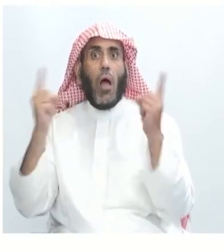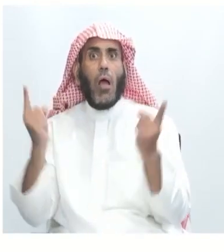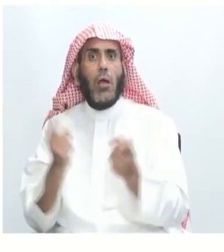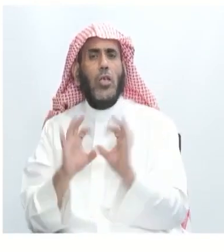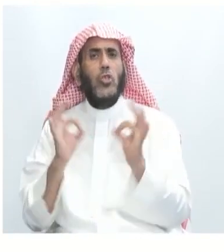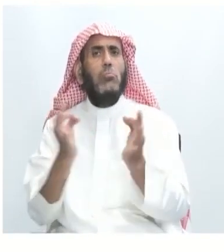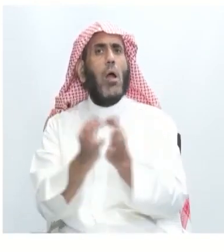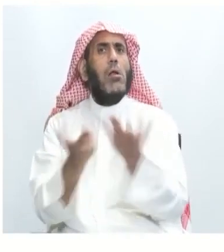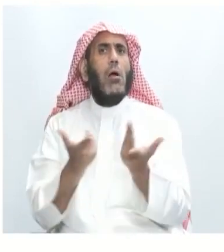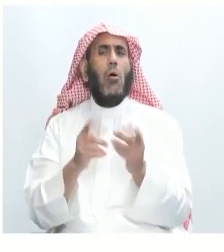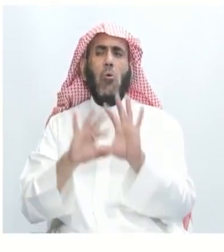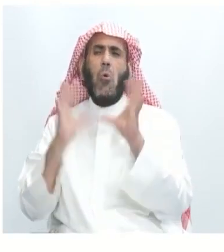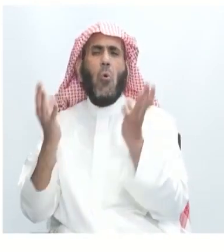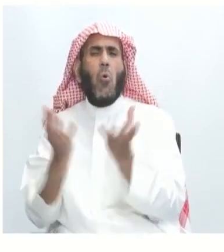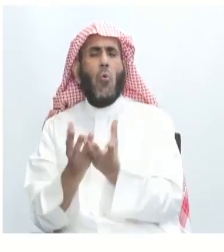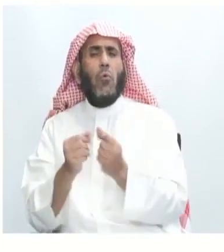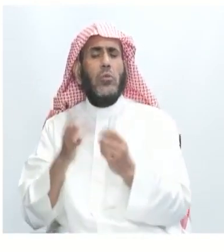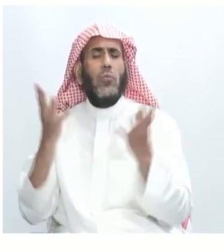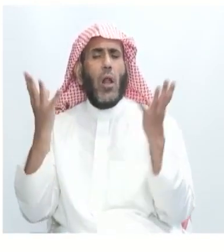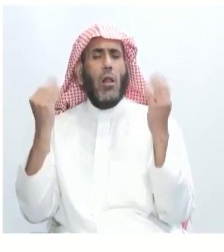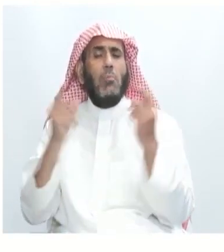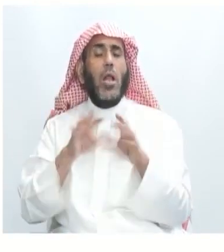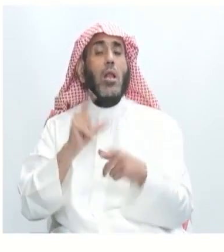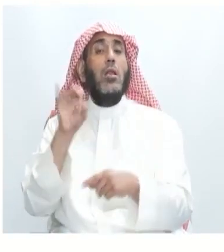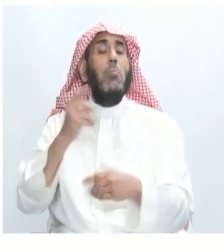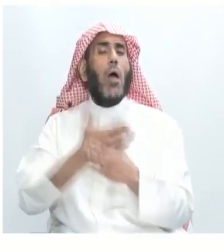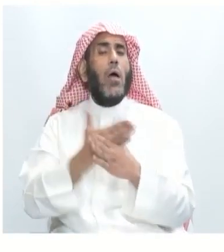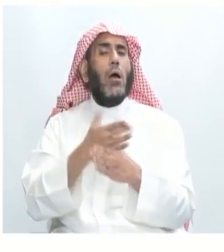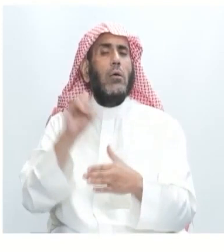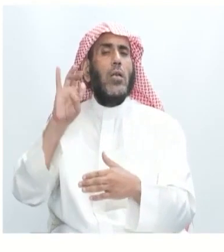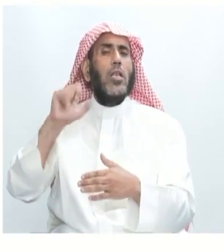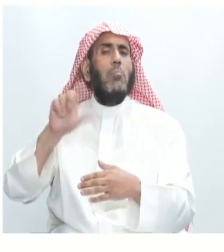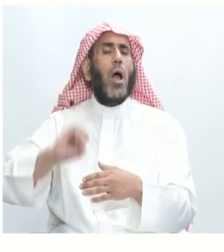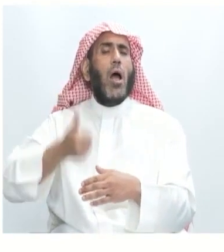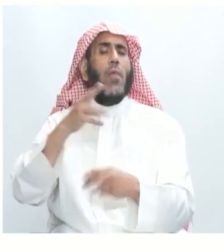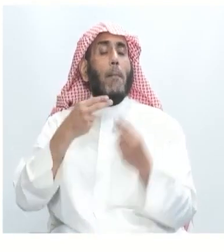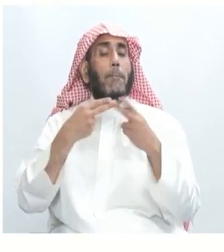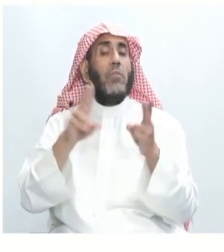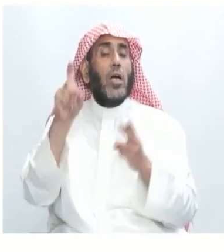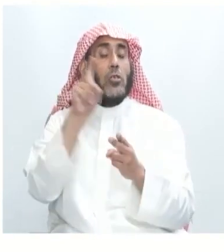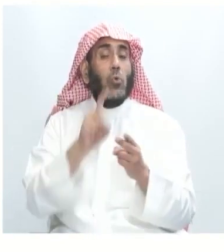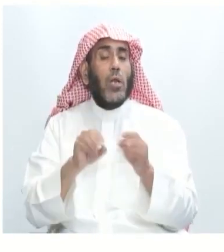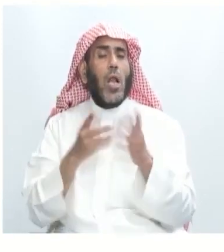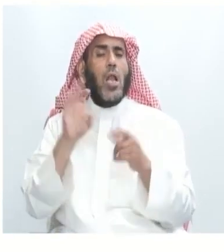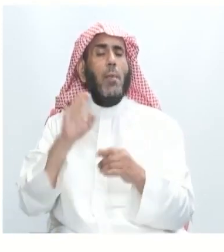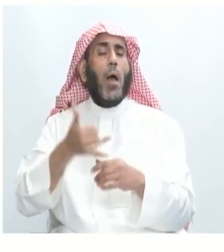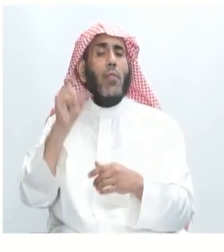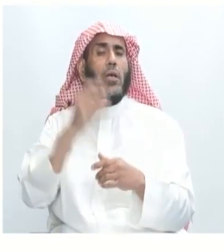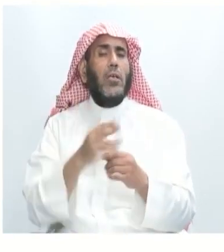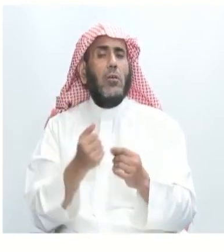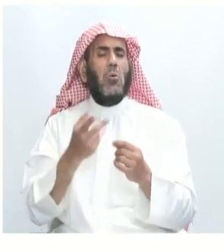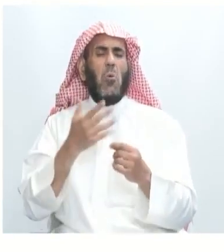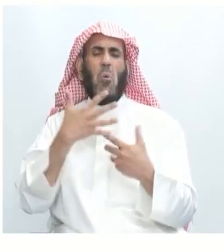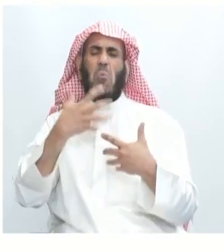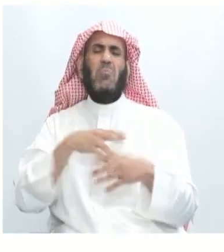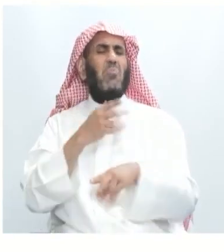ظاهره اجتماعيه في الوصف العلمي تقول ايضا لماذا مثلا ياتي مفتاح السؤال فهنا مثلا لماذا مثلا يستاء